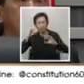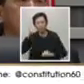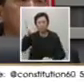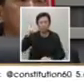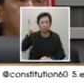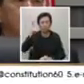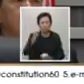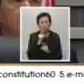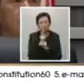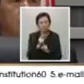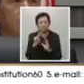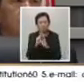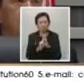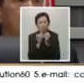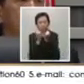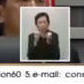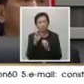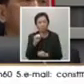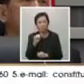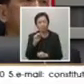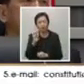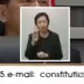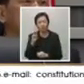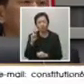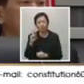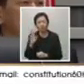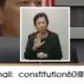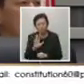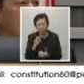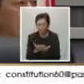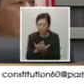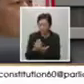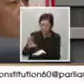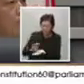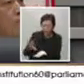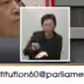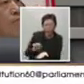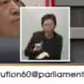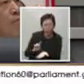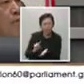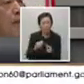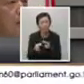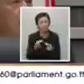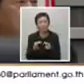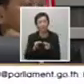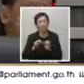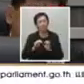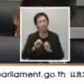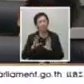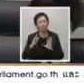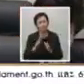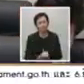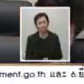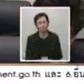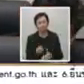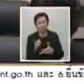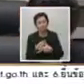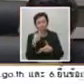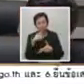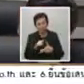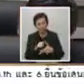ไปตามรัฐธรรมนูญมาตรา162คือไม่แสดงแหล่งที่มาเนี่ยนะครับผมแถลงข้อ1เสร็จก็มี